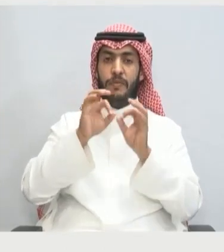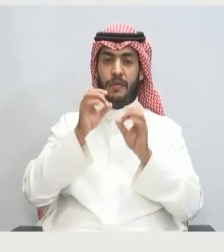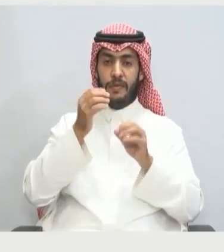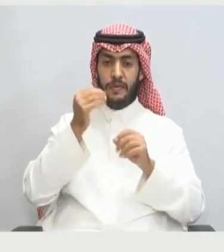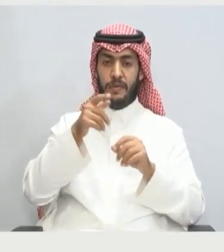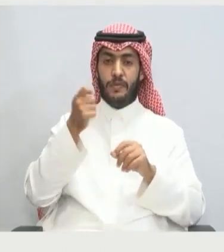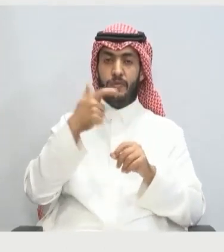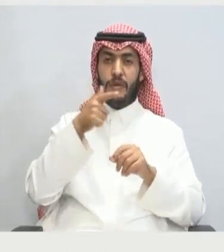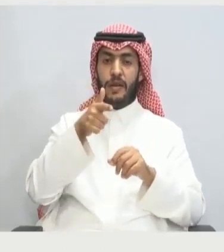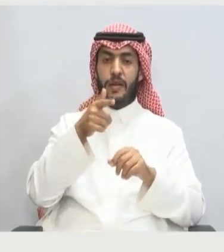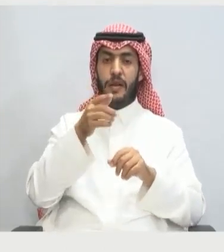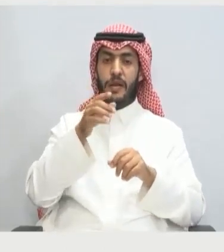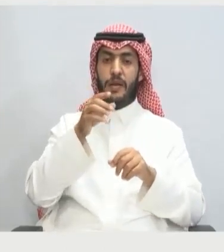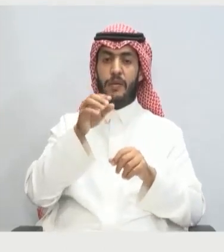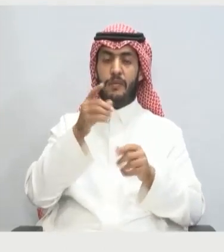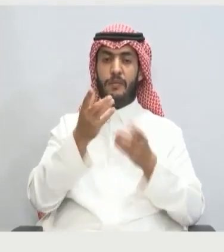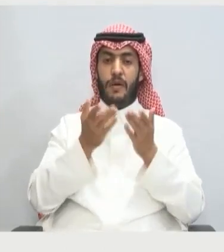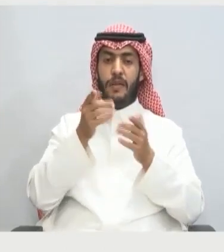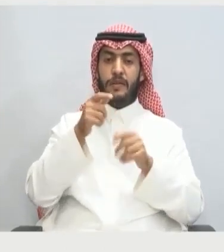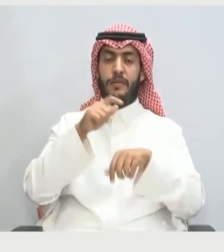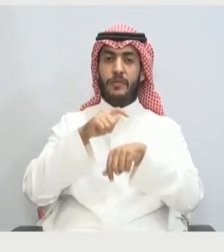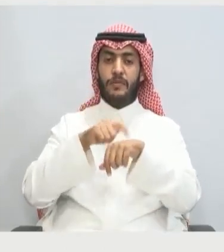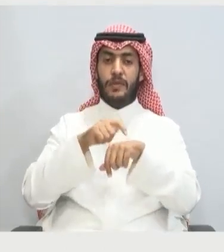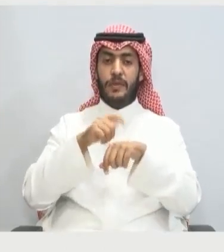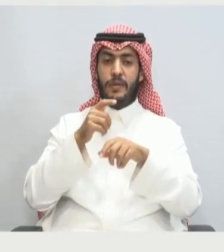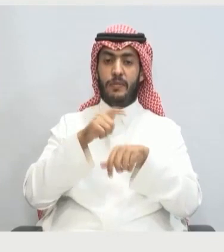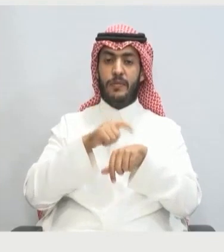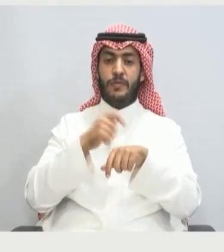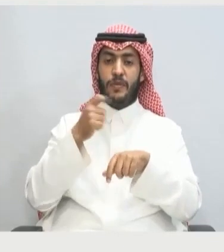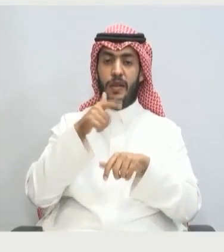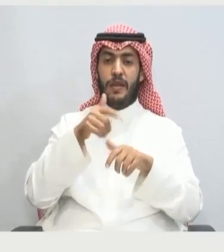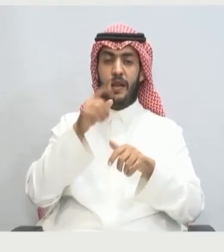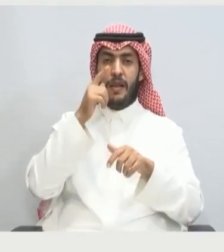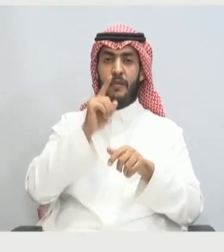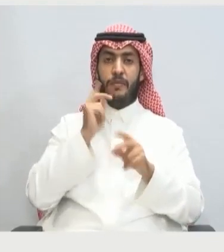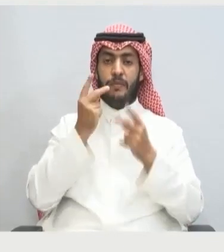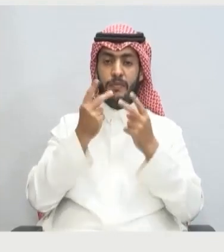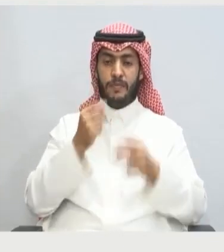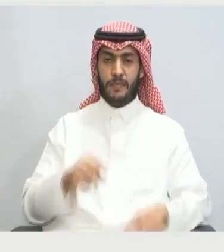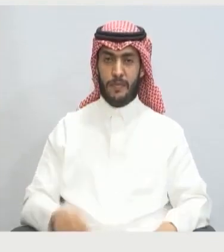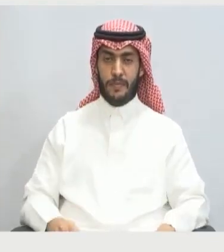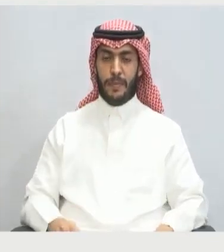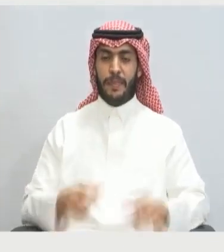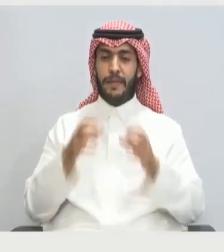السرعه هي عباره عن المعدل عبر الزمن وليست السرعه عند لحظه معينه فسر كيفيه